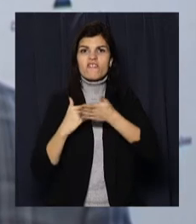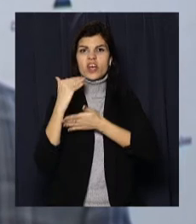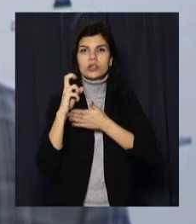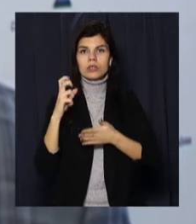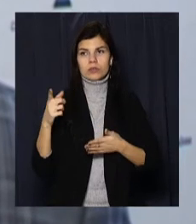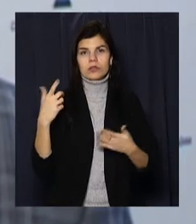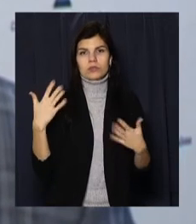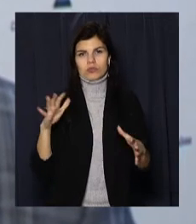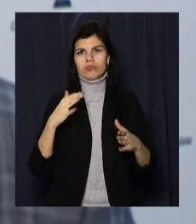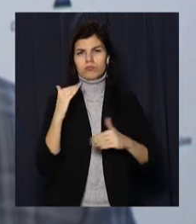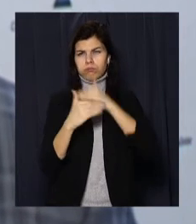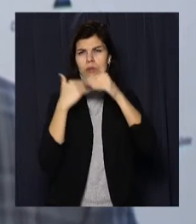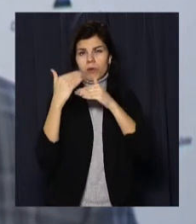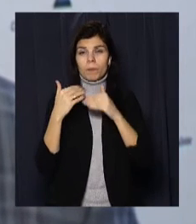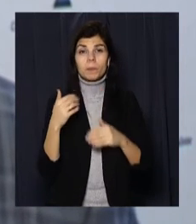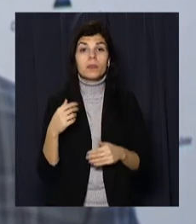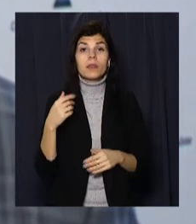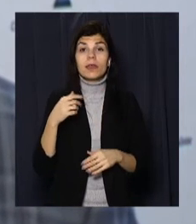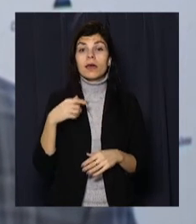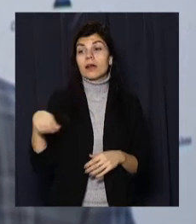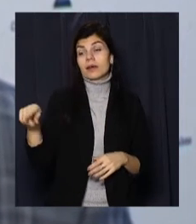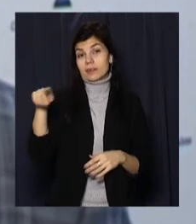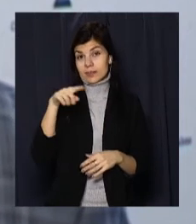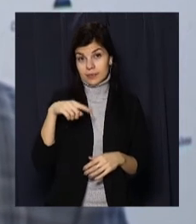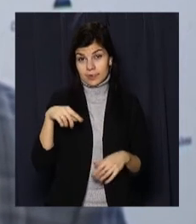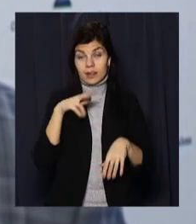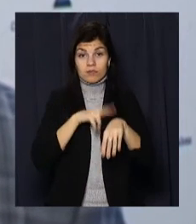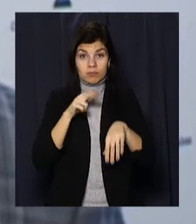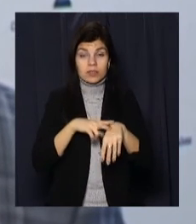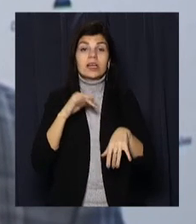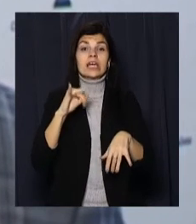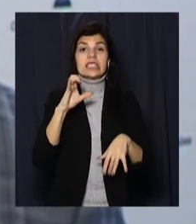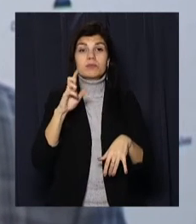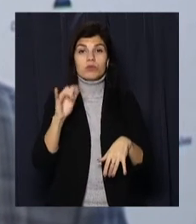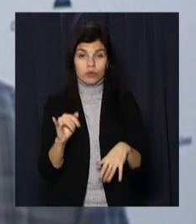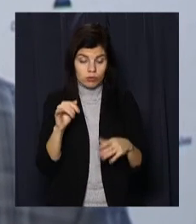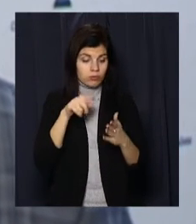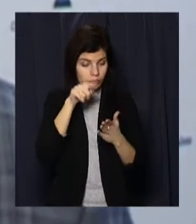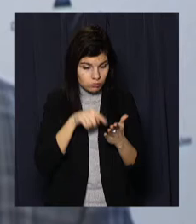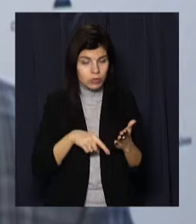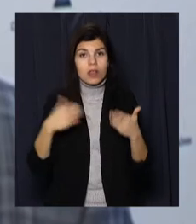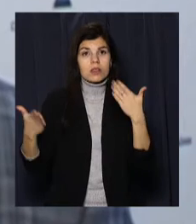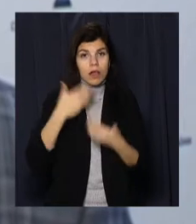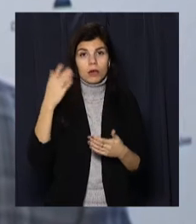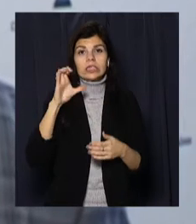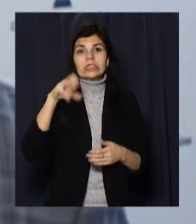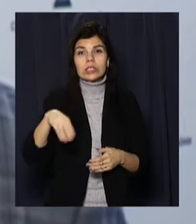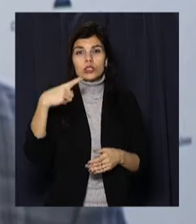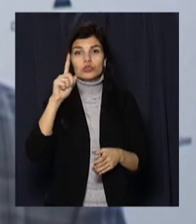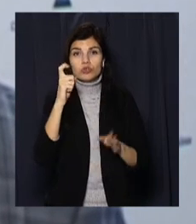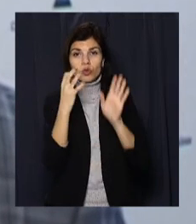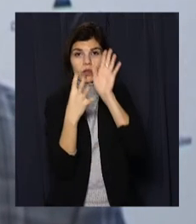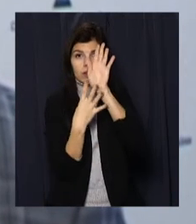високопосадовців. Наразі лідеру псевдонародовладдя слідчими СБУ оголошено про підозру за статтею 109